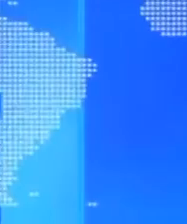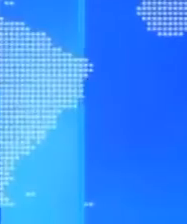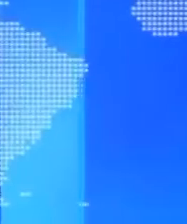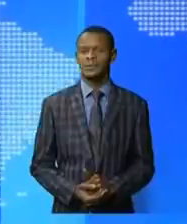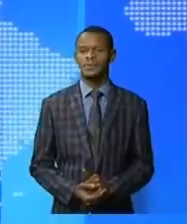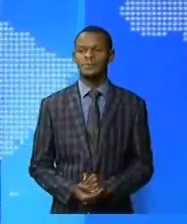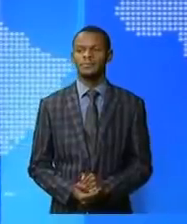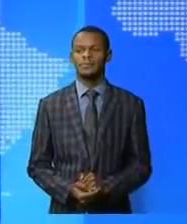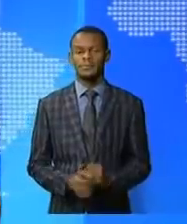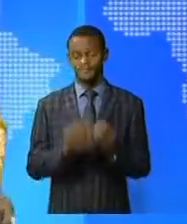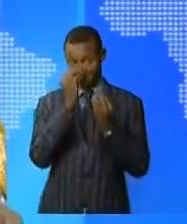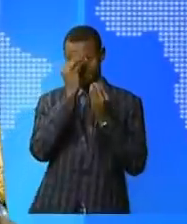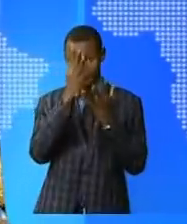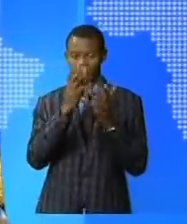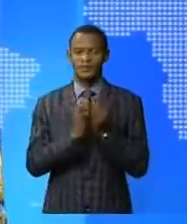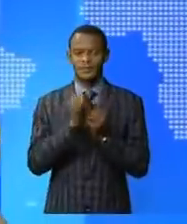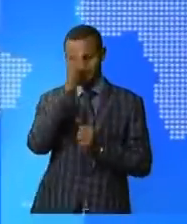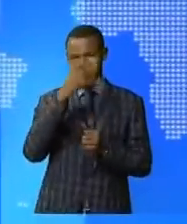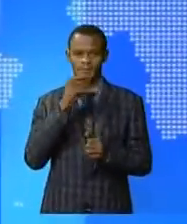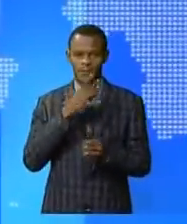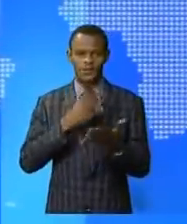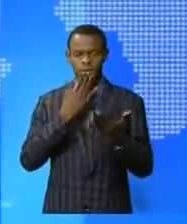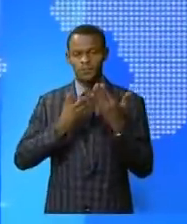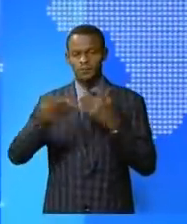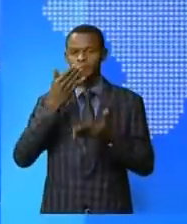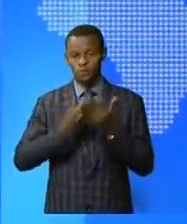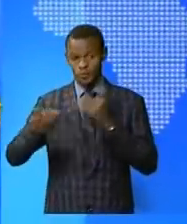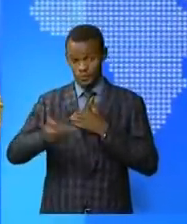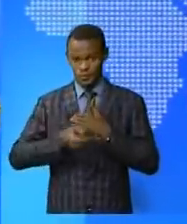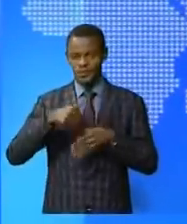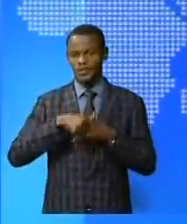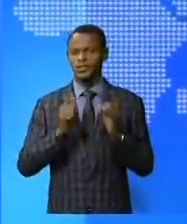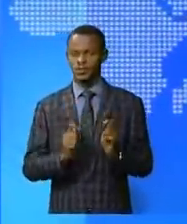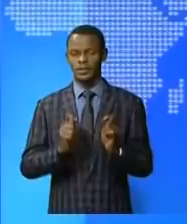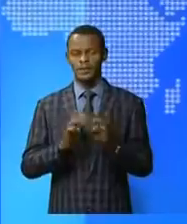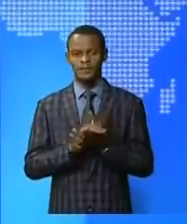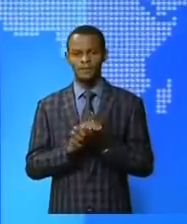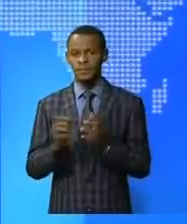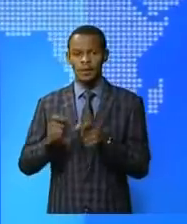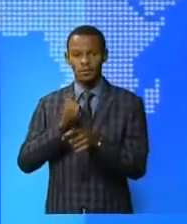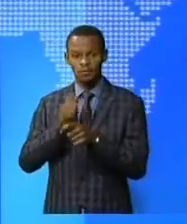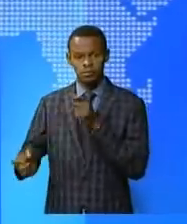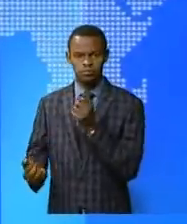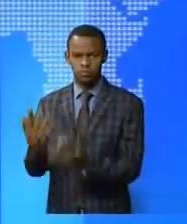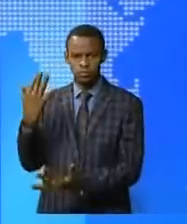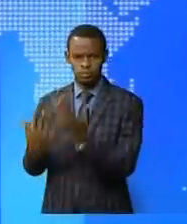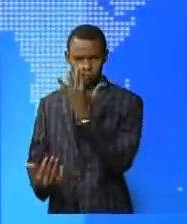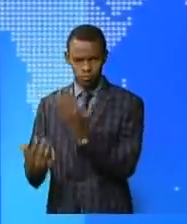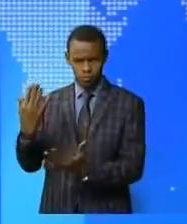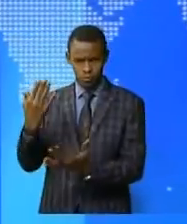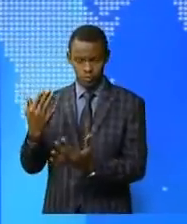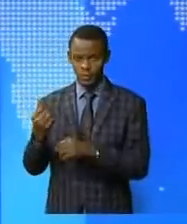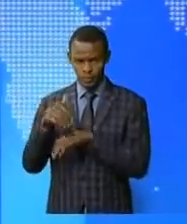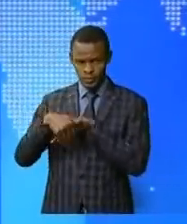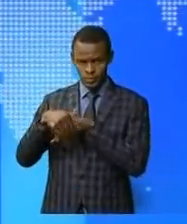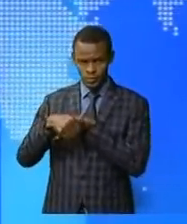Présenté ce journal, mesdames, messieurs, bienvenue au 19h. Un seul titre au sommaire, un incendie d'origine inconnue s'est déclaré dans la nuit du mardi à mercredi